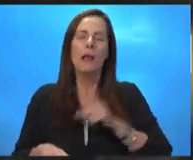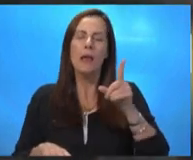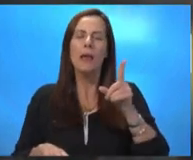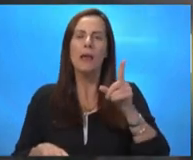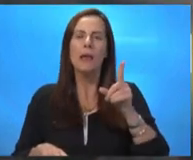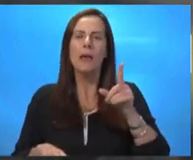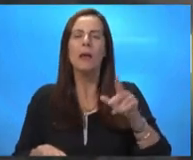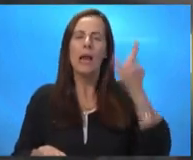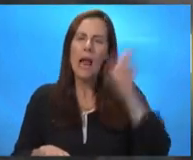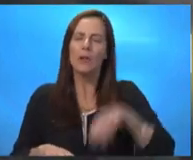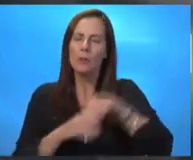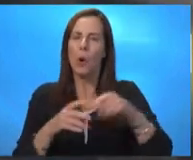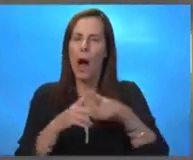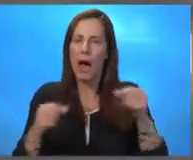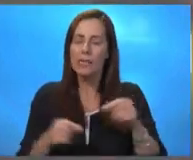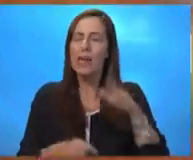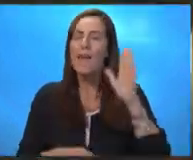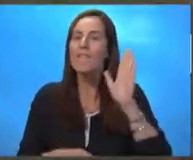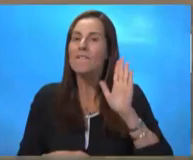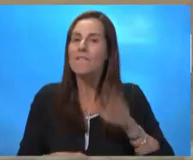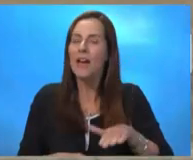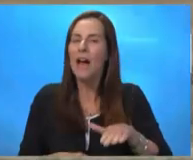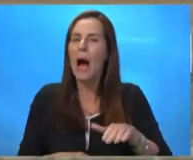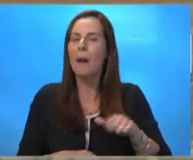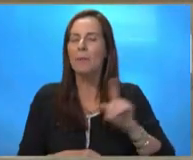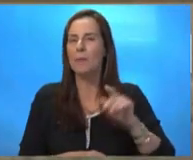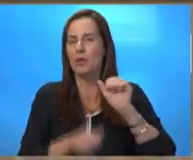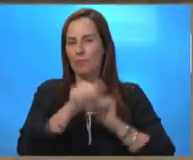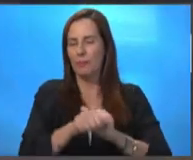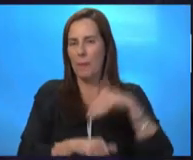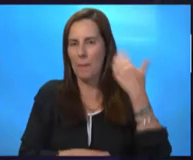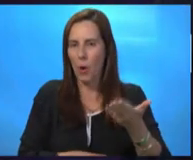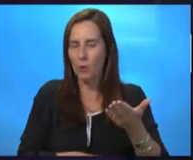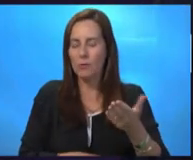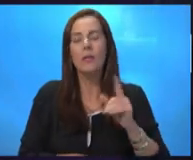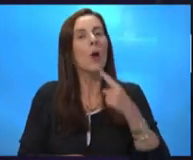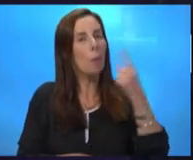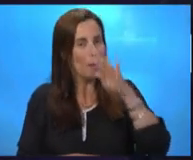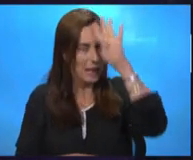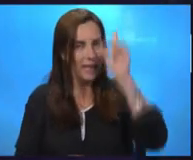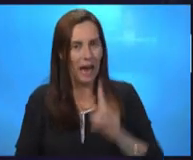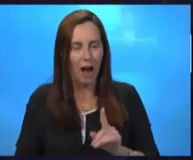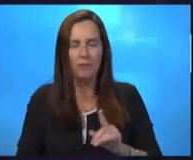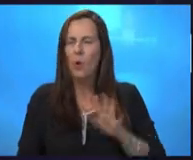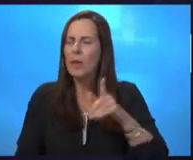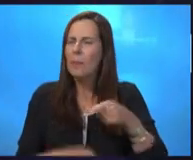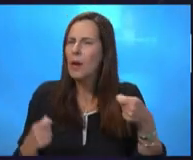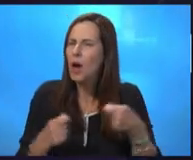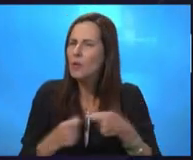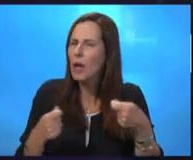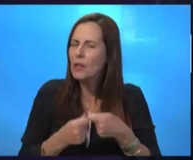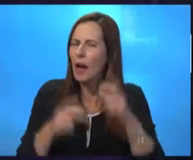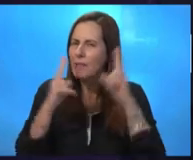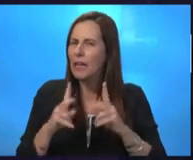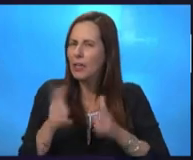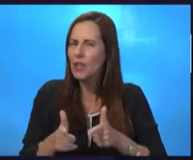לציבור העזתי וגם לספונסרים מבחוץ. איתות לאיראן. ואולי זה גם קשור למגעים על הפסקת האש.